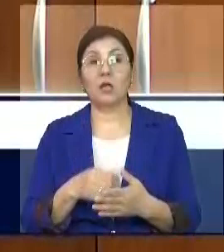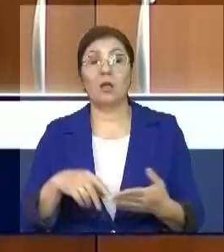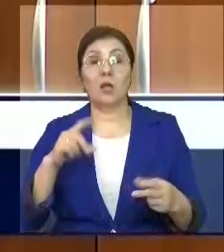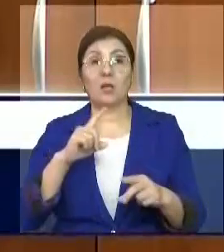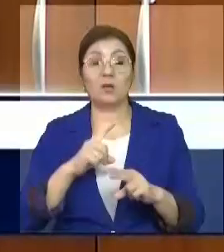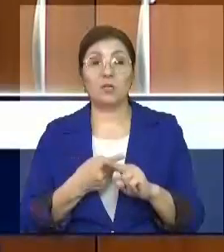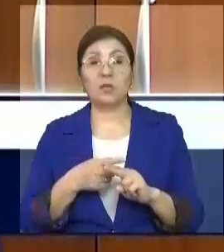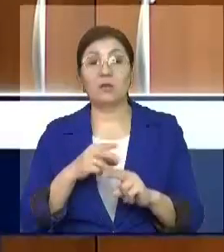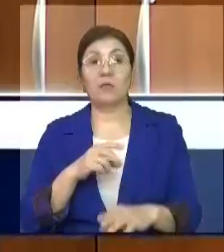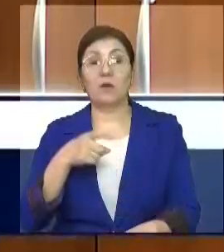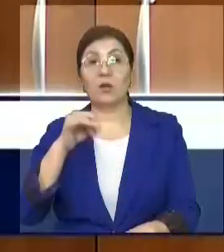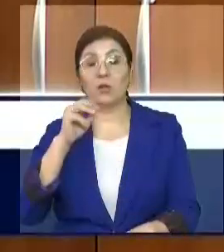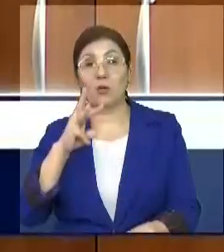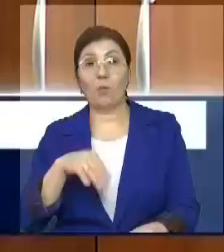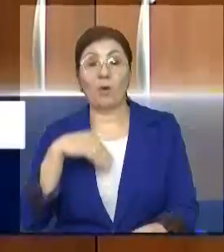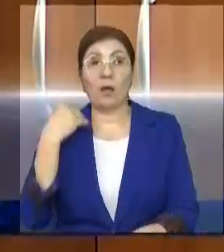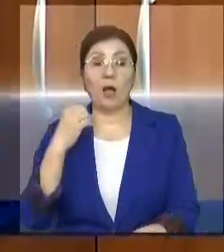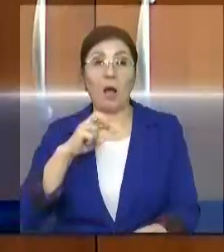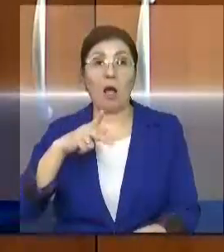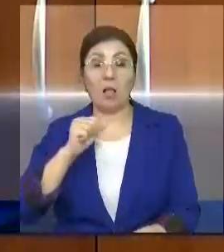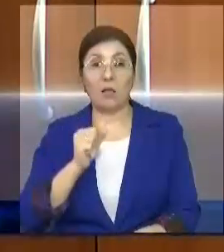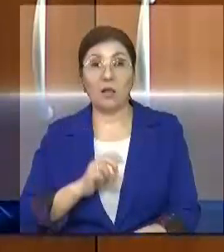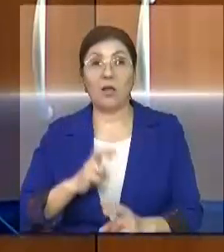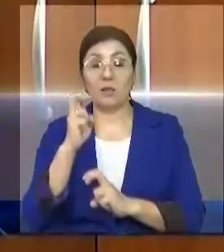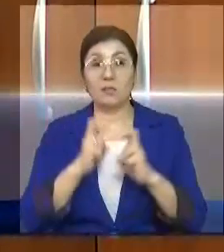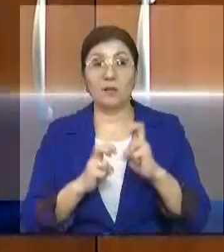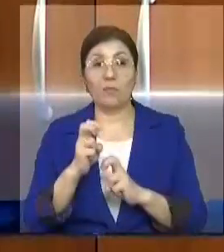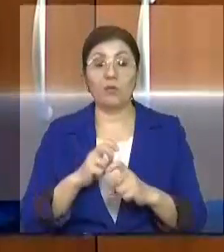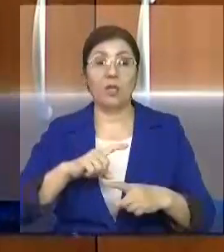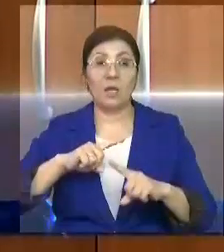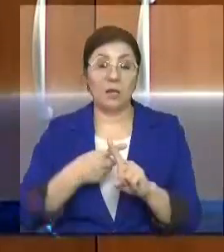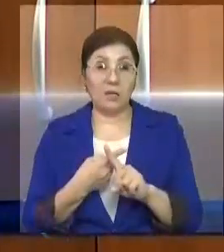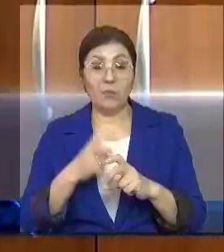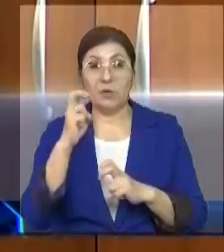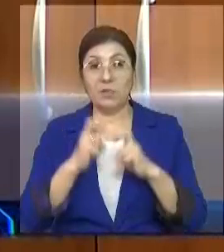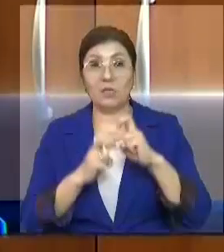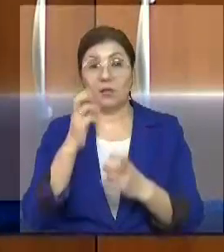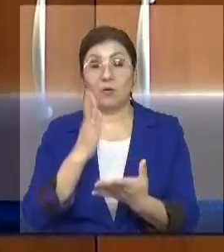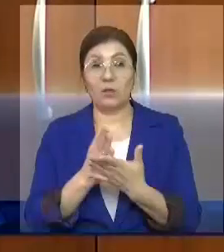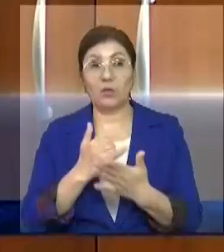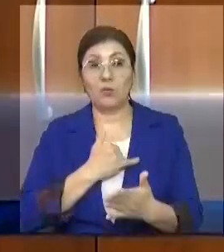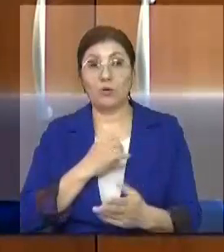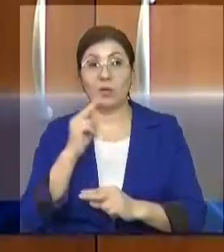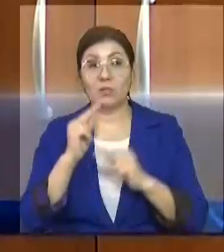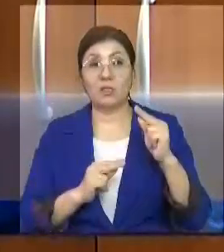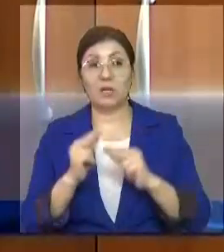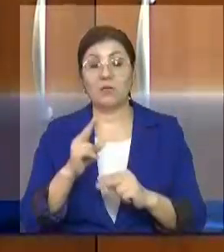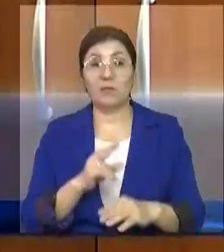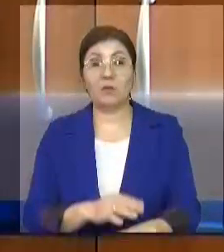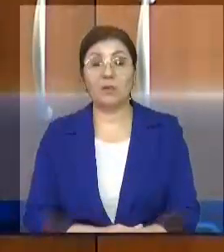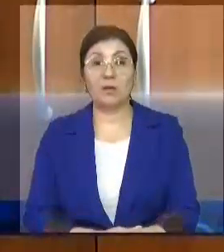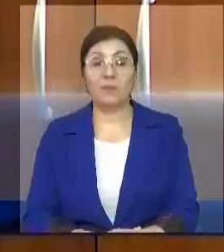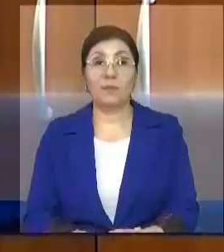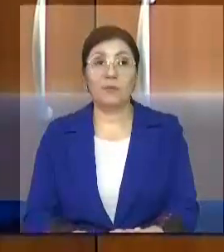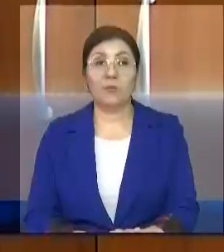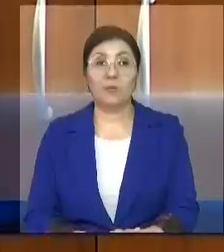же самый Алгинский завод у нас, который старый химический завод. Также у нас строительство КОС и